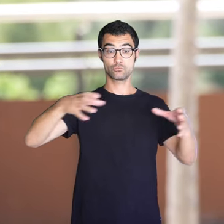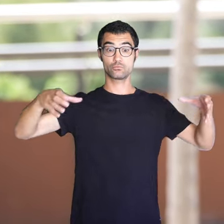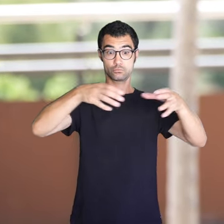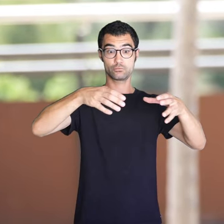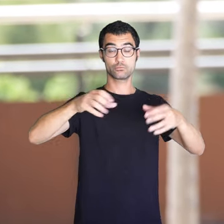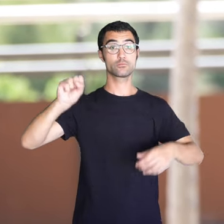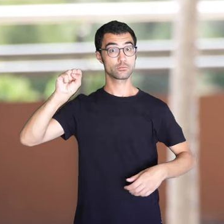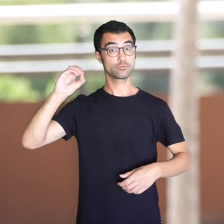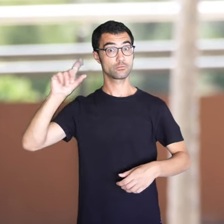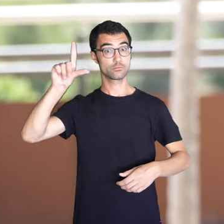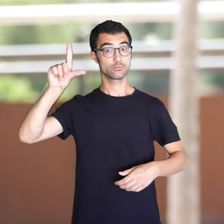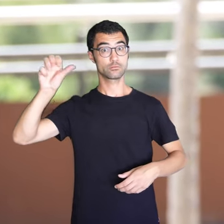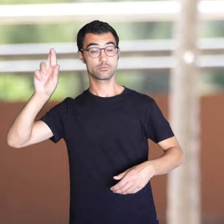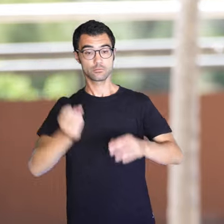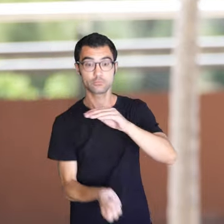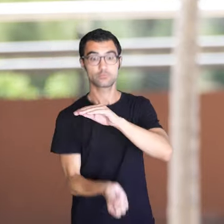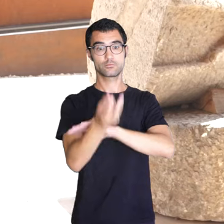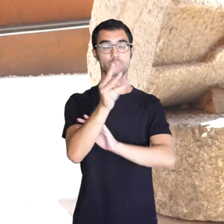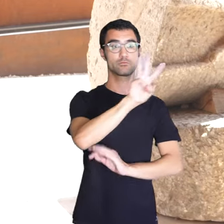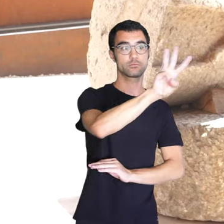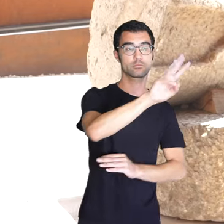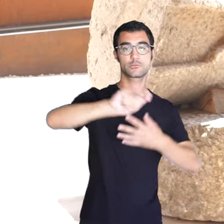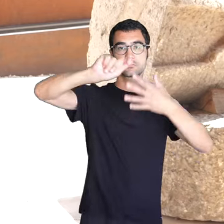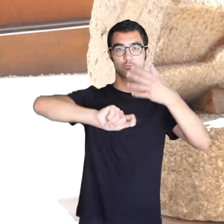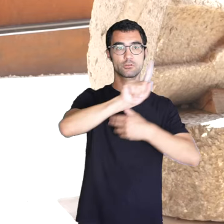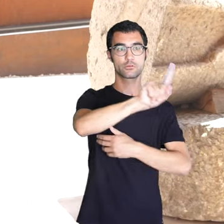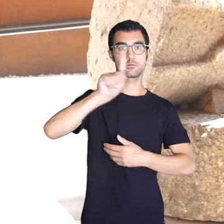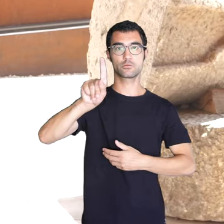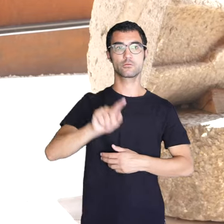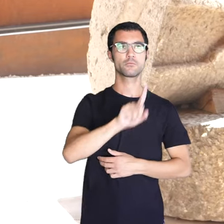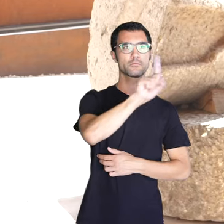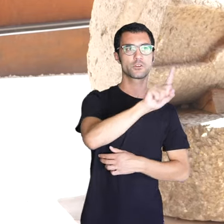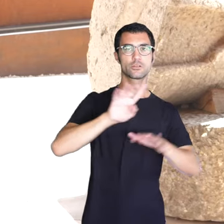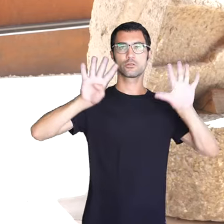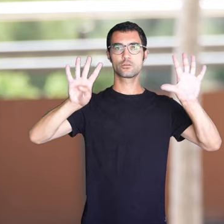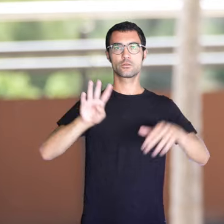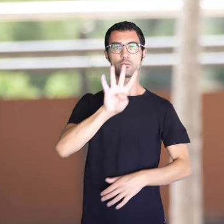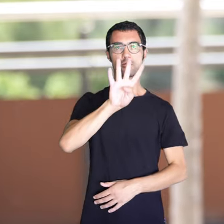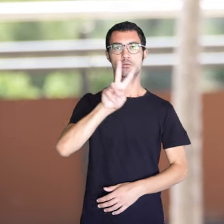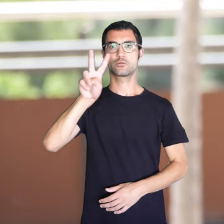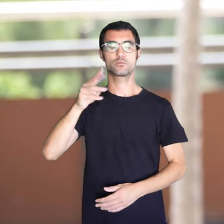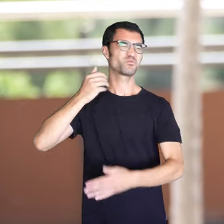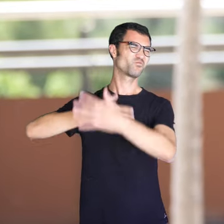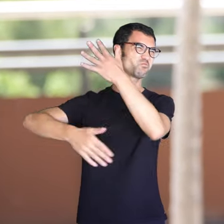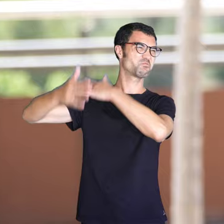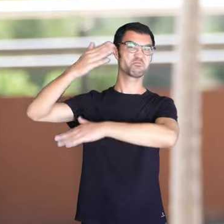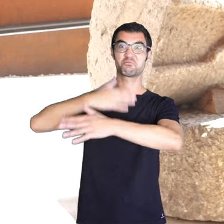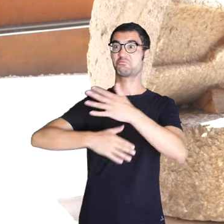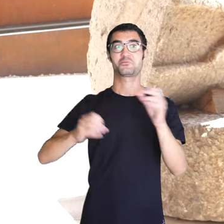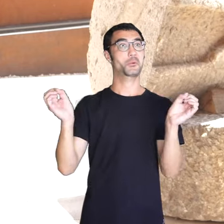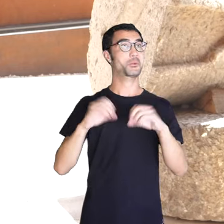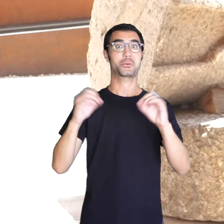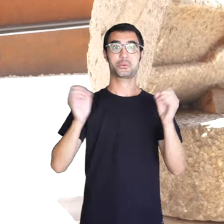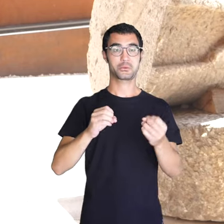va fundar el dia 3 de l'11 de 1942. Abans no hi havia res.